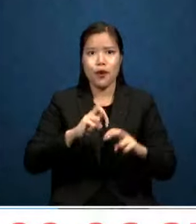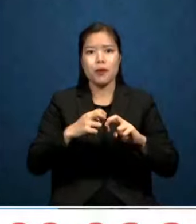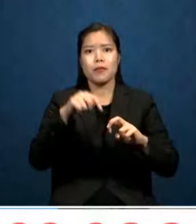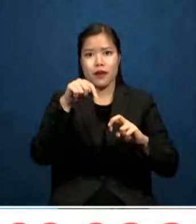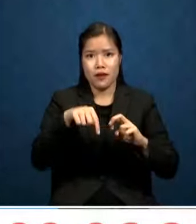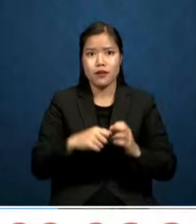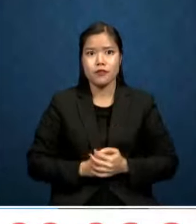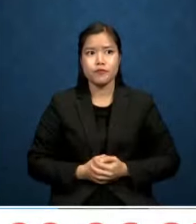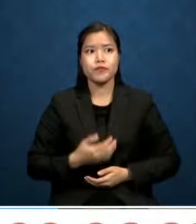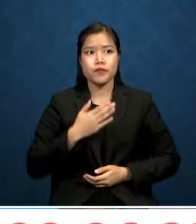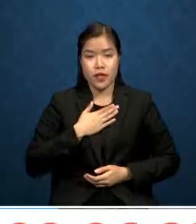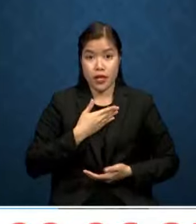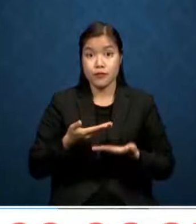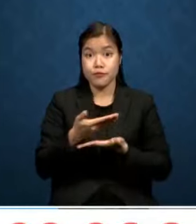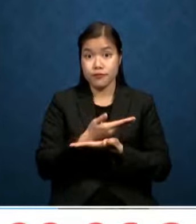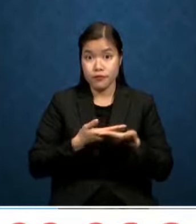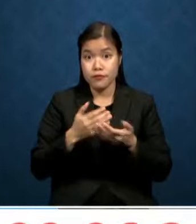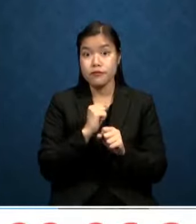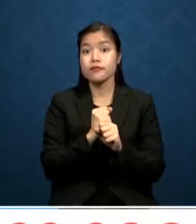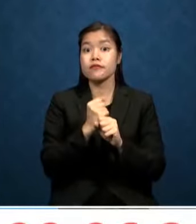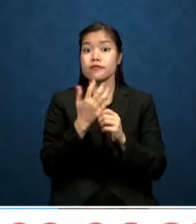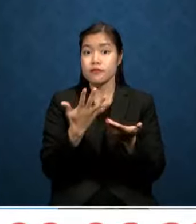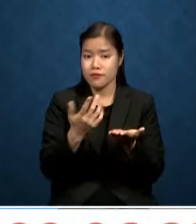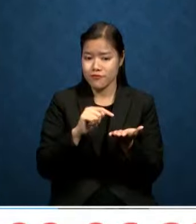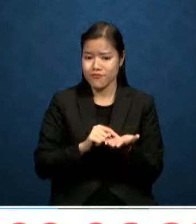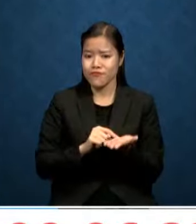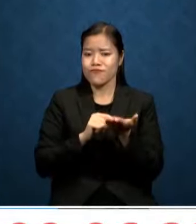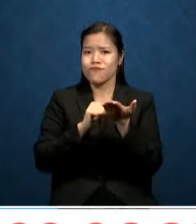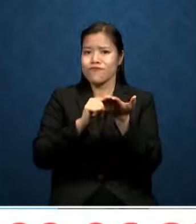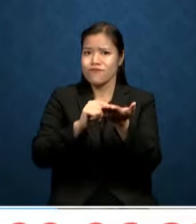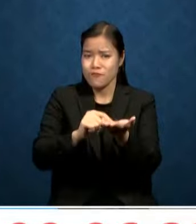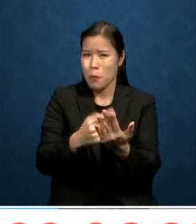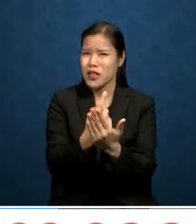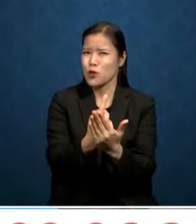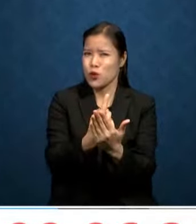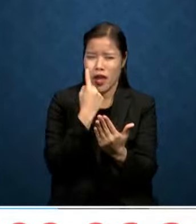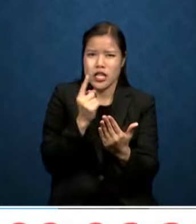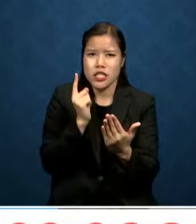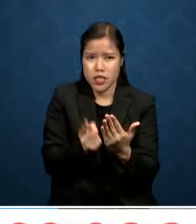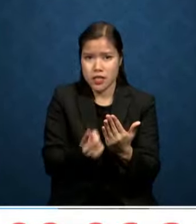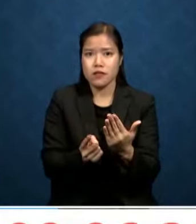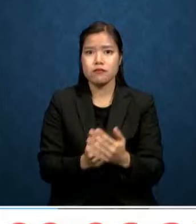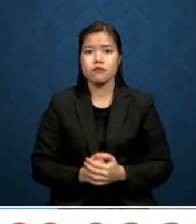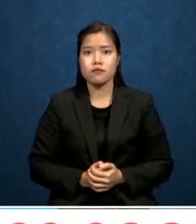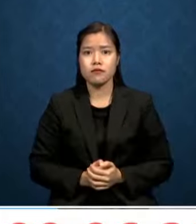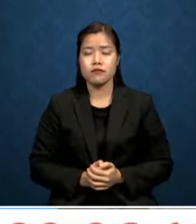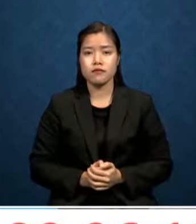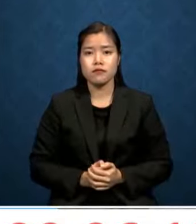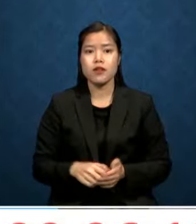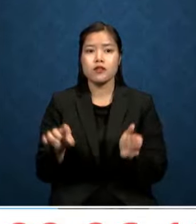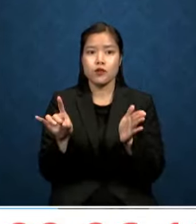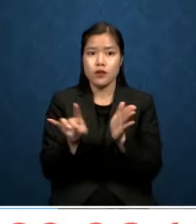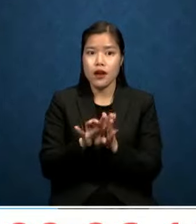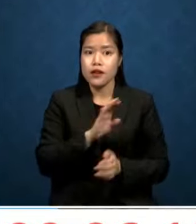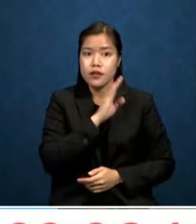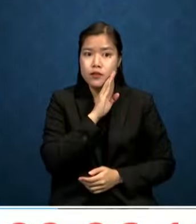ธานผมก็เลยเรียนปรึกษาว่าเราจะทำยังไงเพื่อให้มันสะท้อนภาพของความเป็นตัวแทนที่แท้จริงเพราะว่าสุดท้ายที่สุดเนี่ยใครได้คร